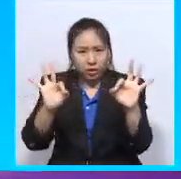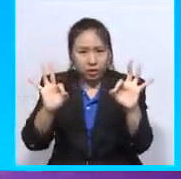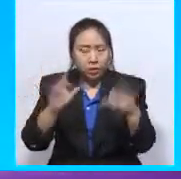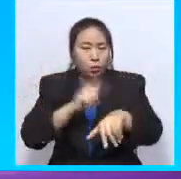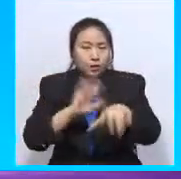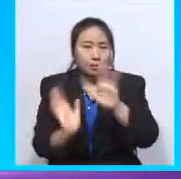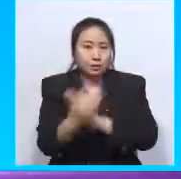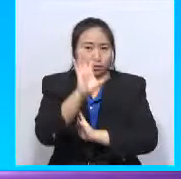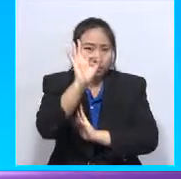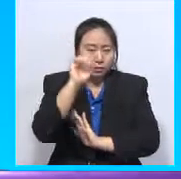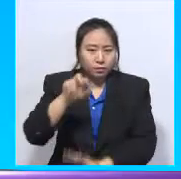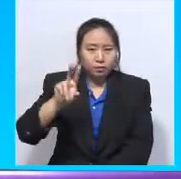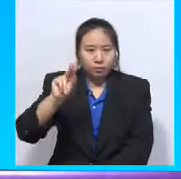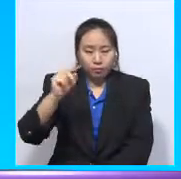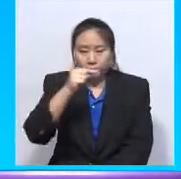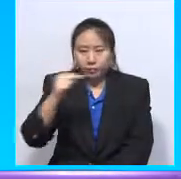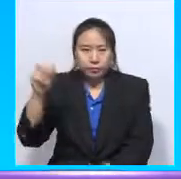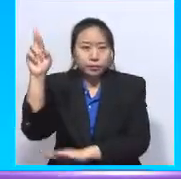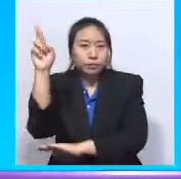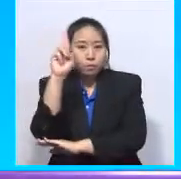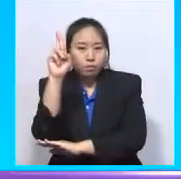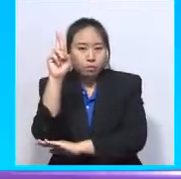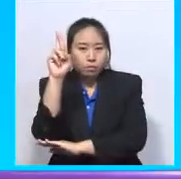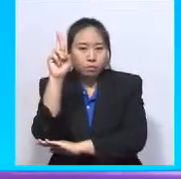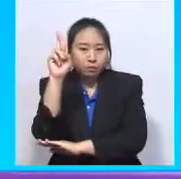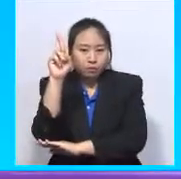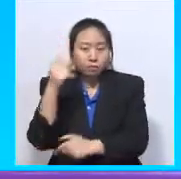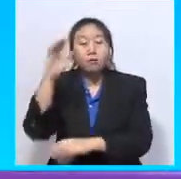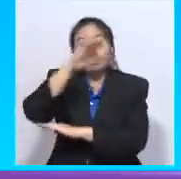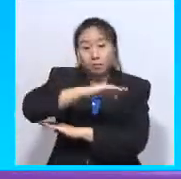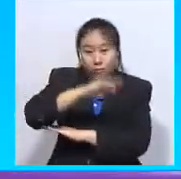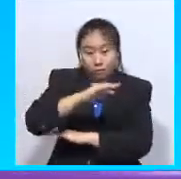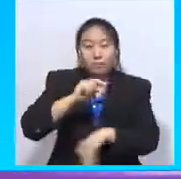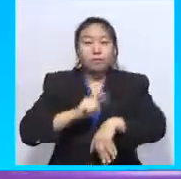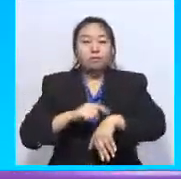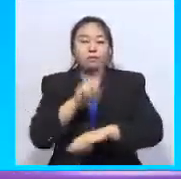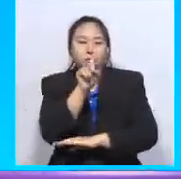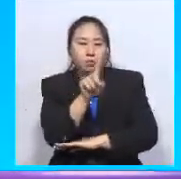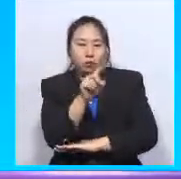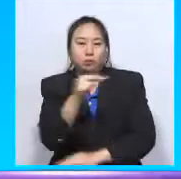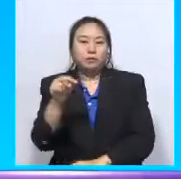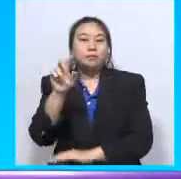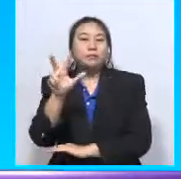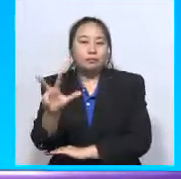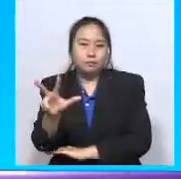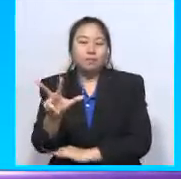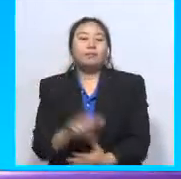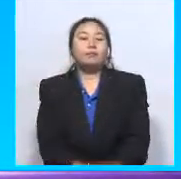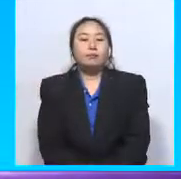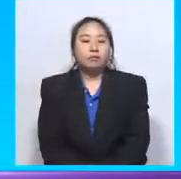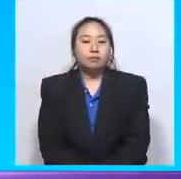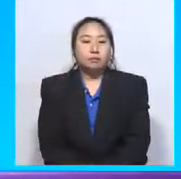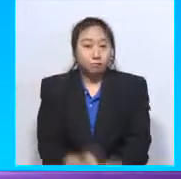ตั้งแต่เวลา 9:30 นถึง 12:00 นนะครับแล้วก็ภาคบ่ายเนี่ยจะเริ่มตั้งแต่เวลา 13:00 นถึง 15:00 น